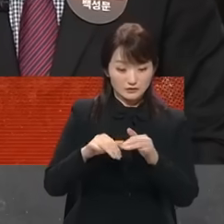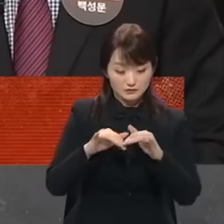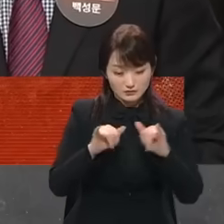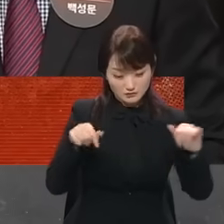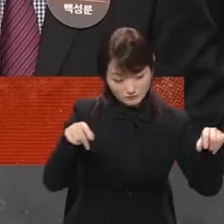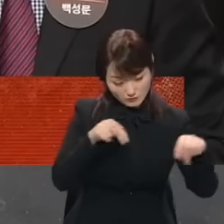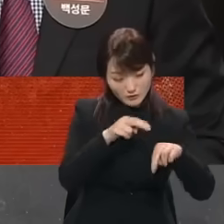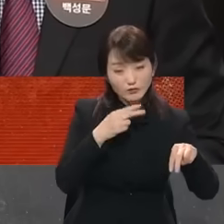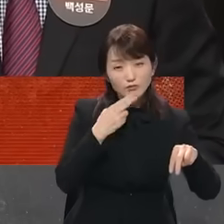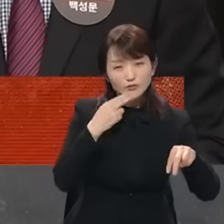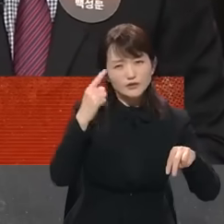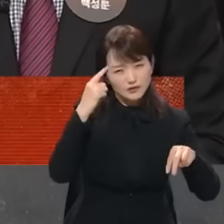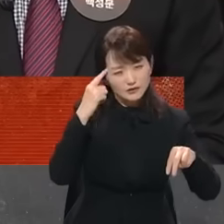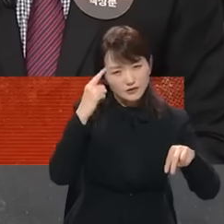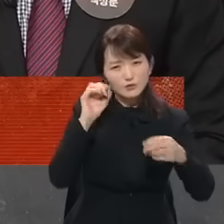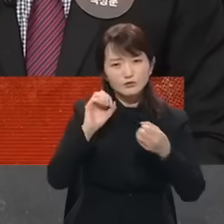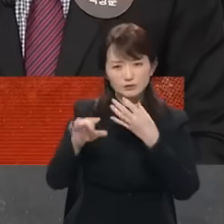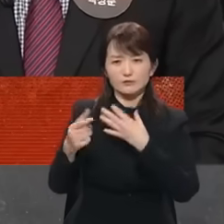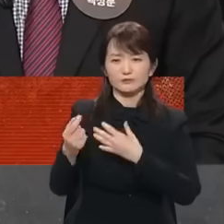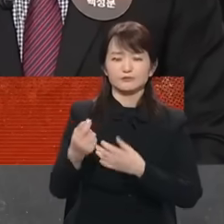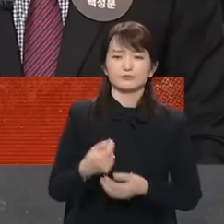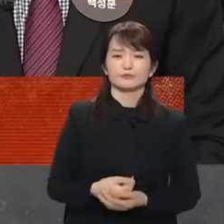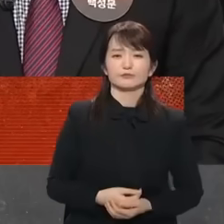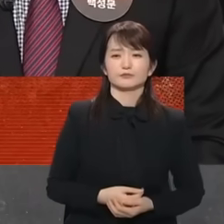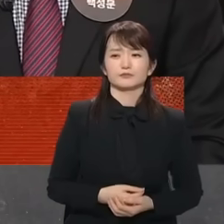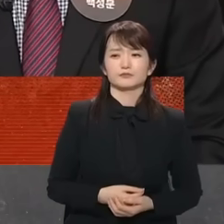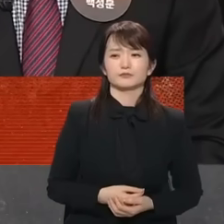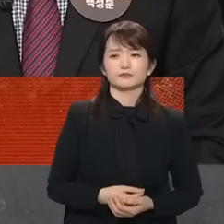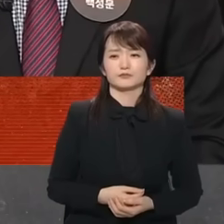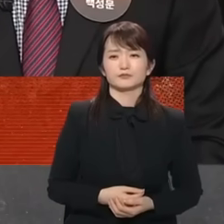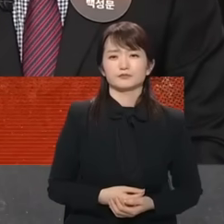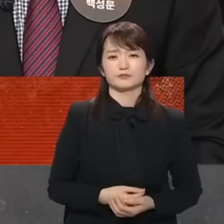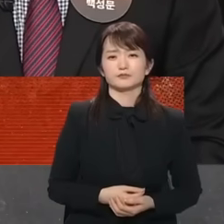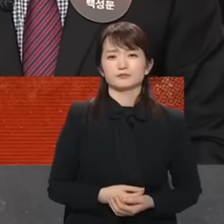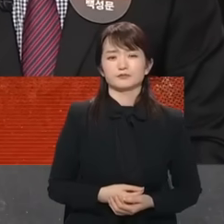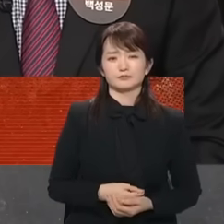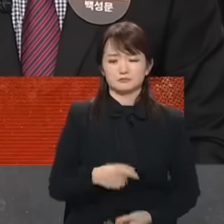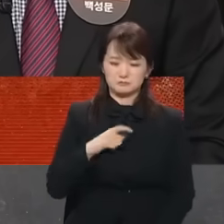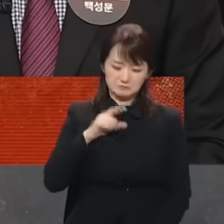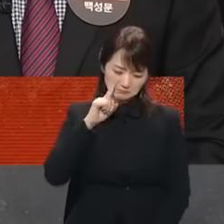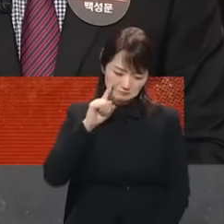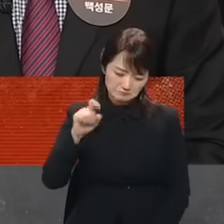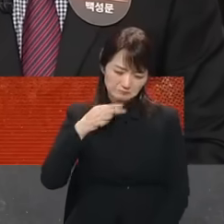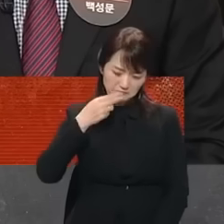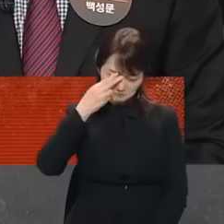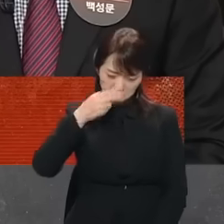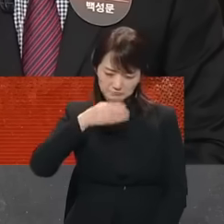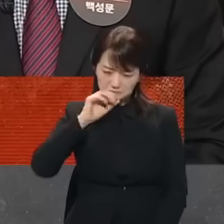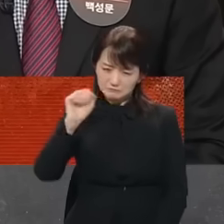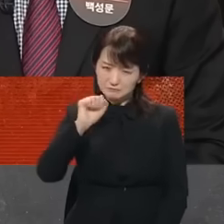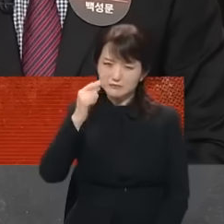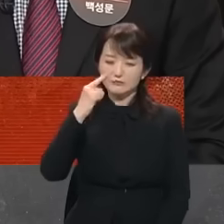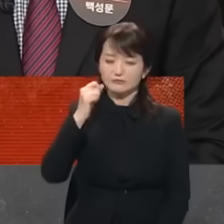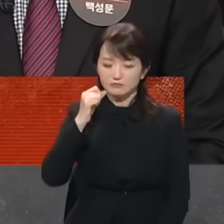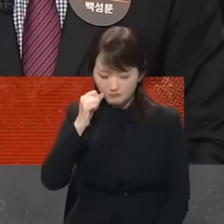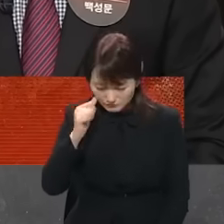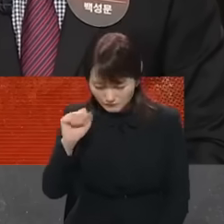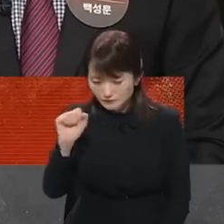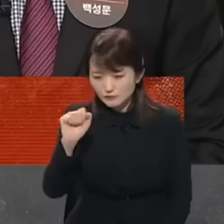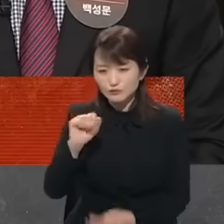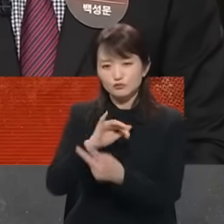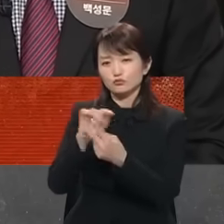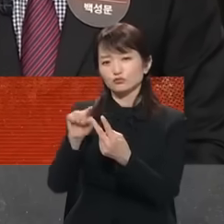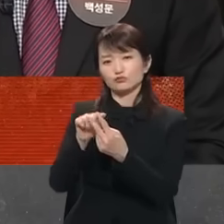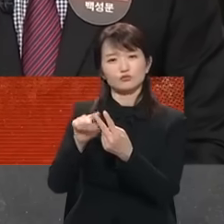지나갔다는 취지인 거 같아요 일단은 그러면 보통 우리가 의심하는게 음주 상태거나 졸음 운전이나 이런데 그 두 가지 다